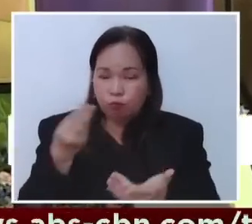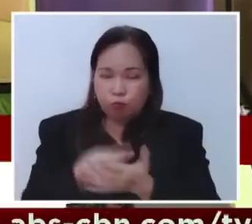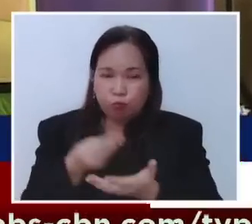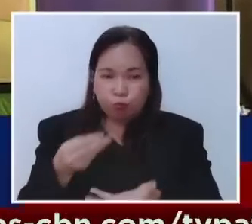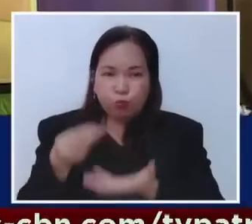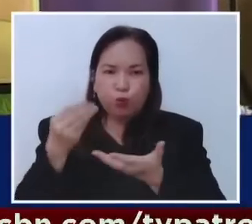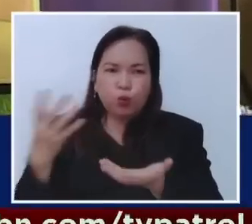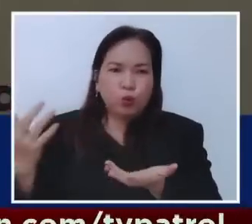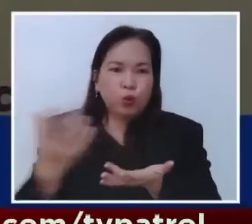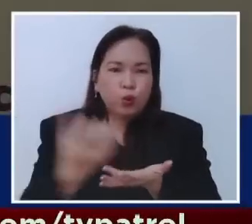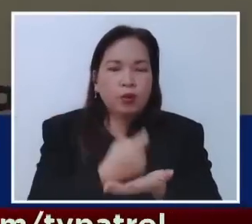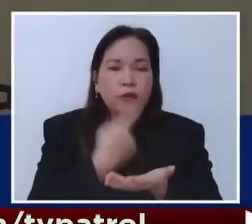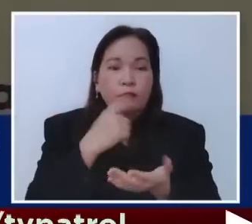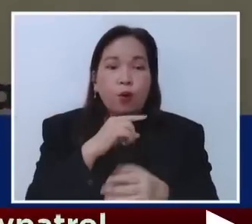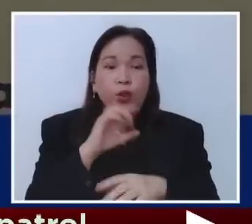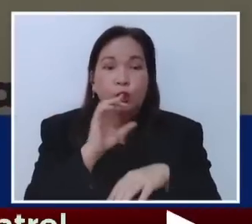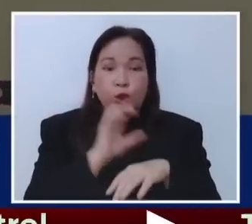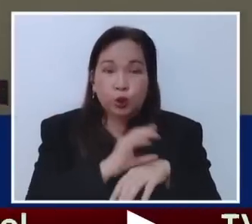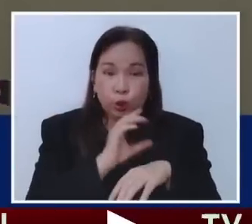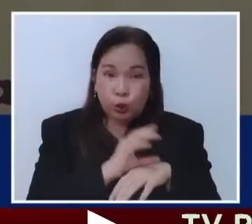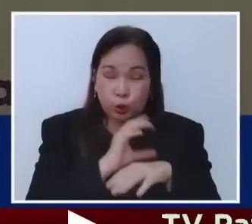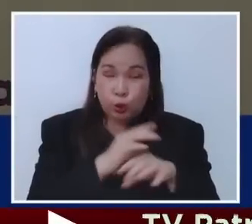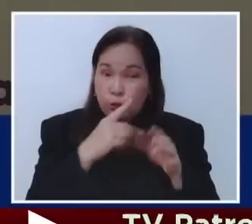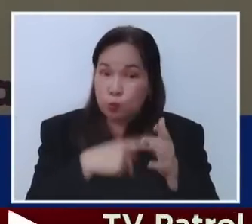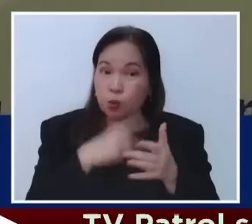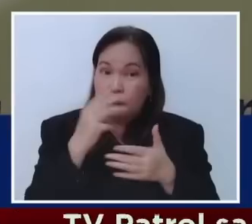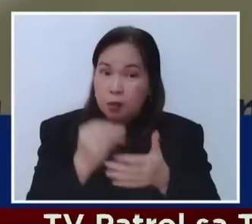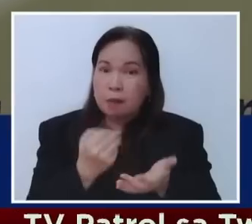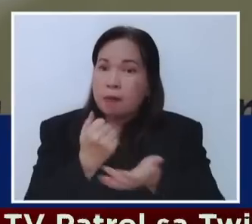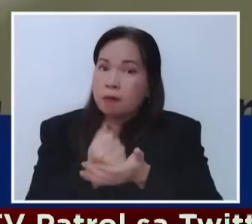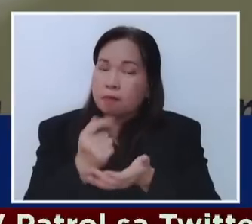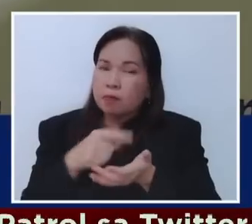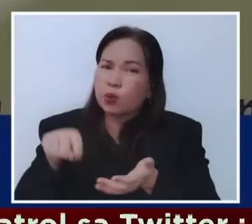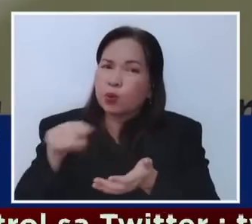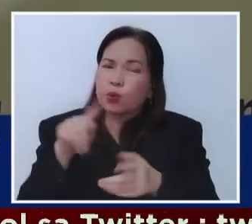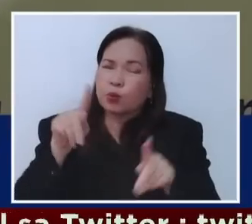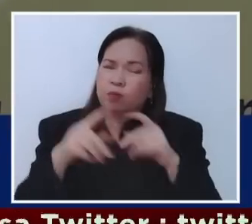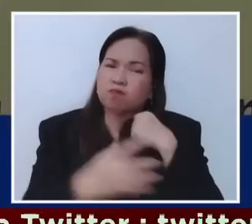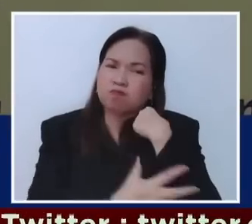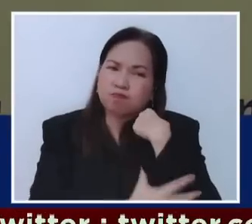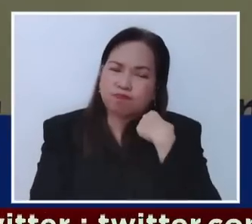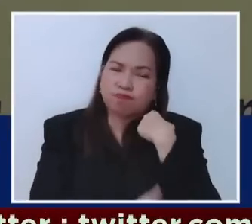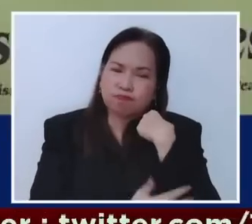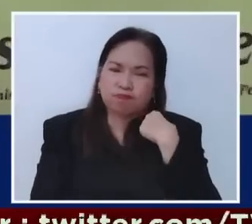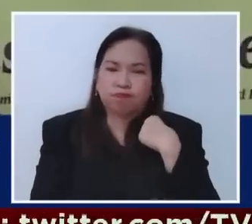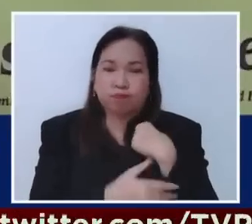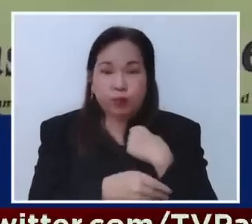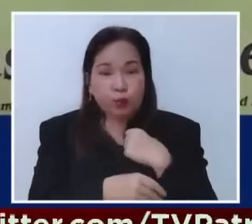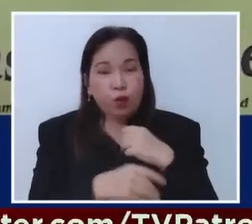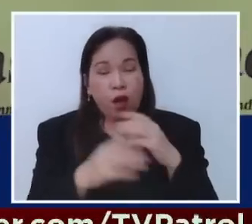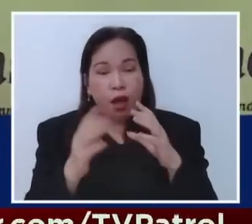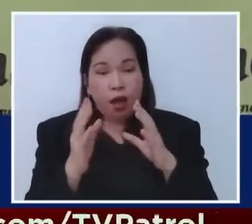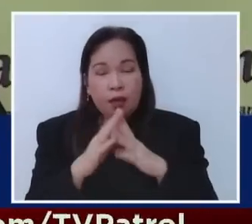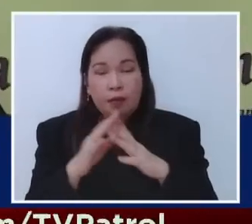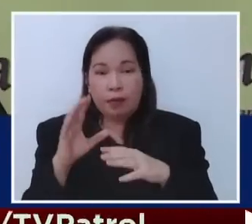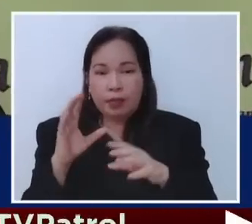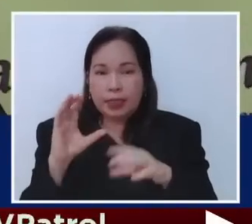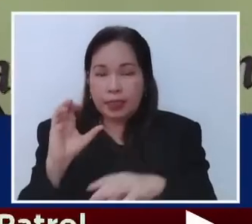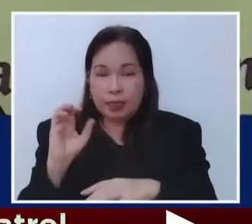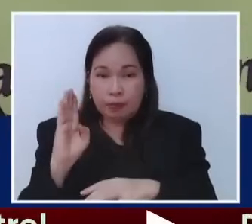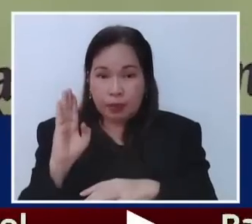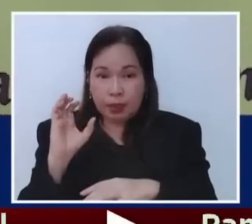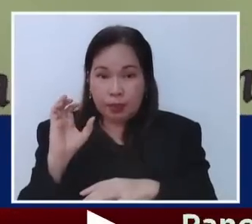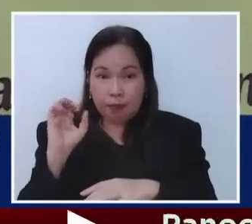ng simbahan na tutugon sa pangangailangan ng mga hirap nating kababayan. Umaasa po ang Catholic Bishops Conference of the